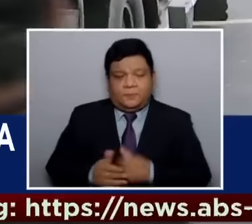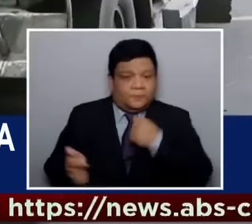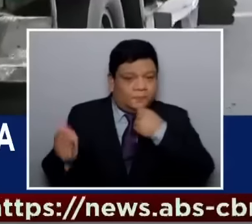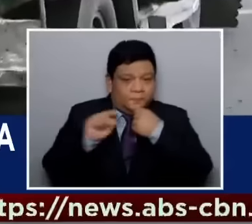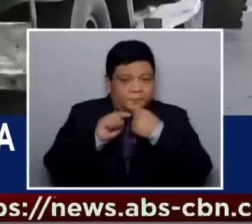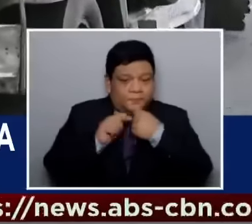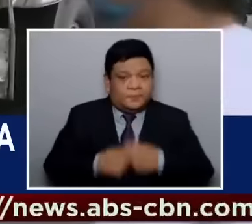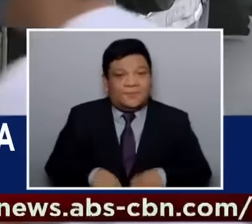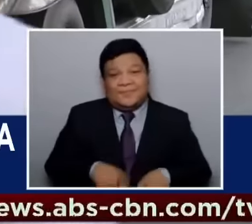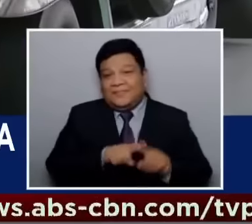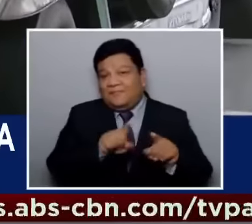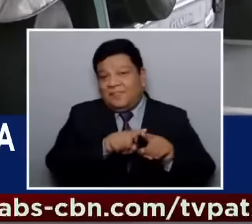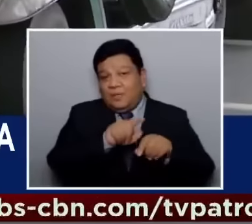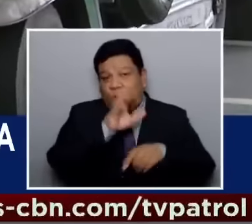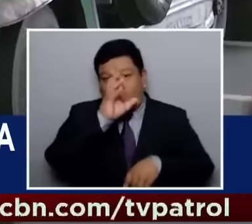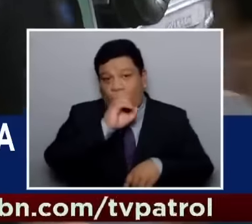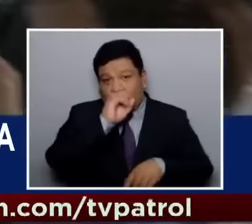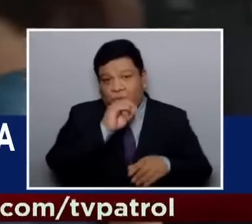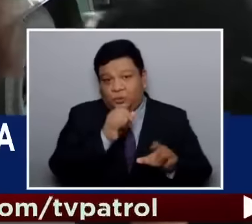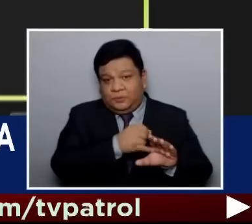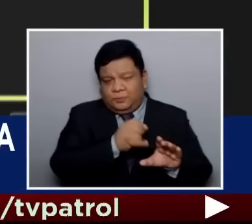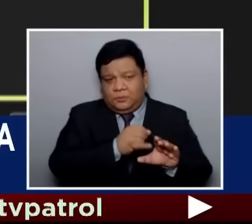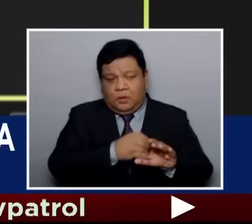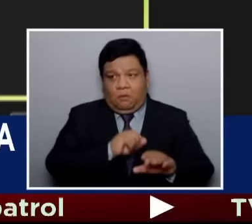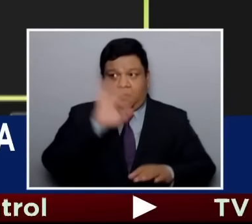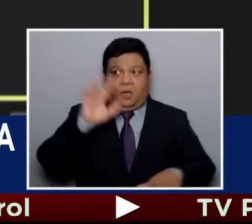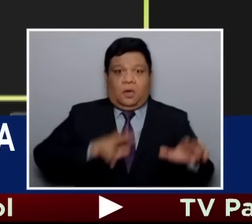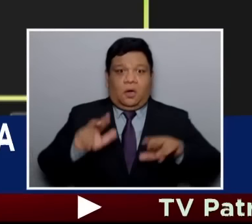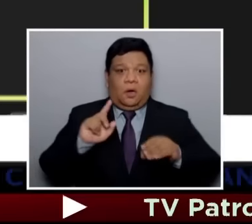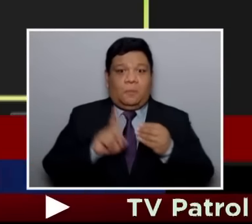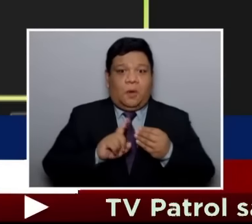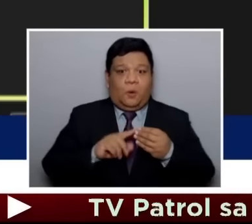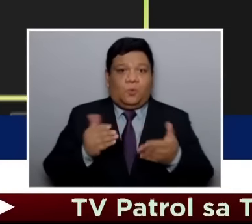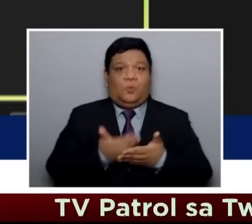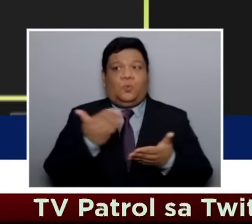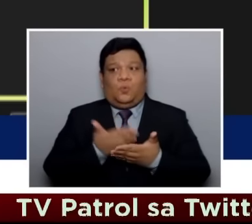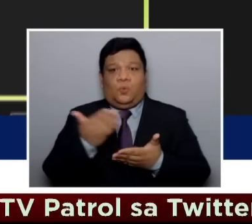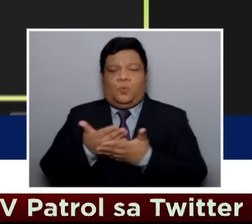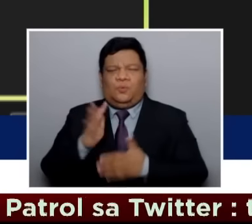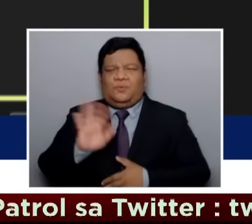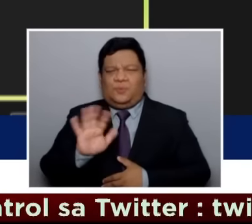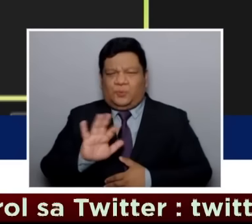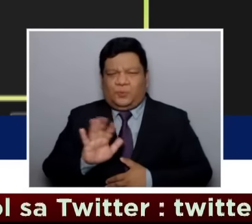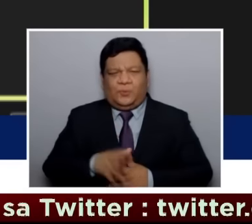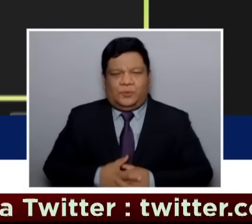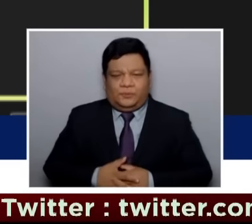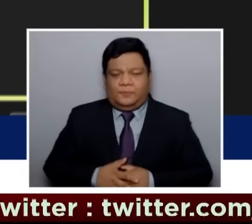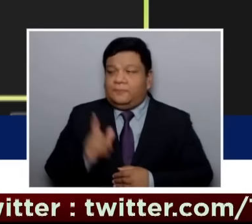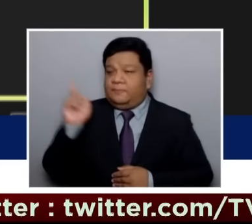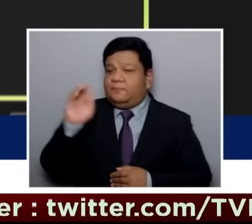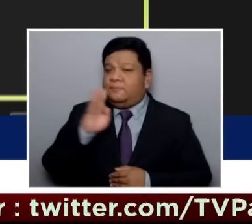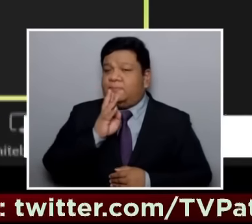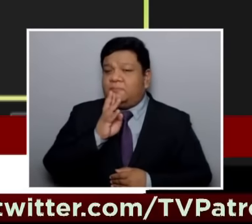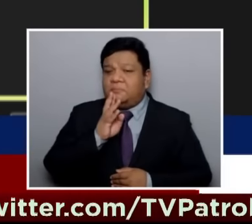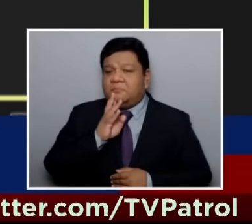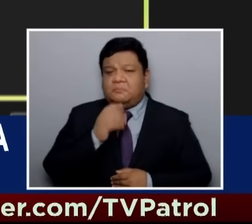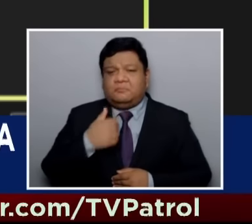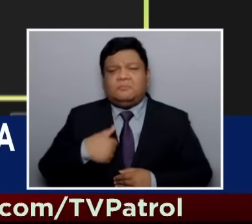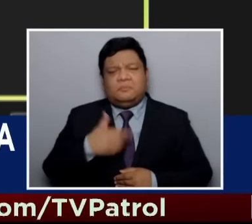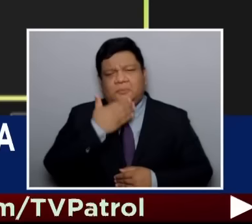huwag silang biglain sa modernisasyon. Minadali po kami to the extent na may deadline for us